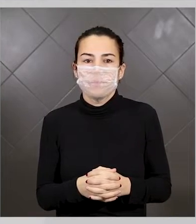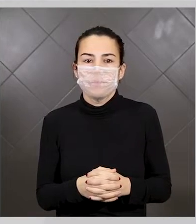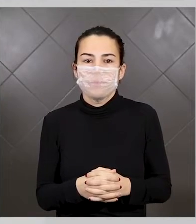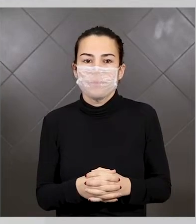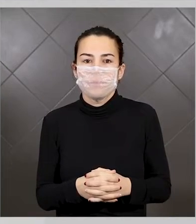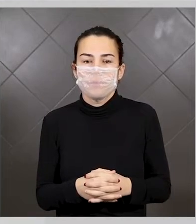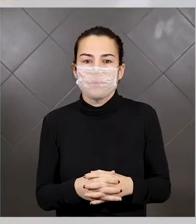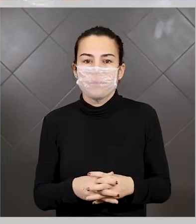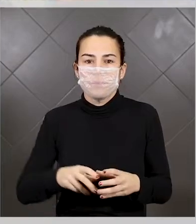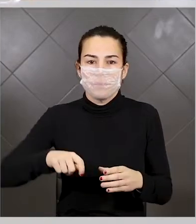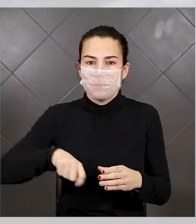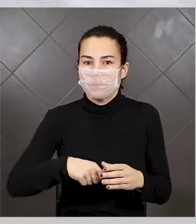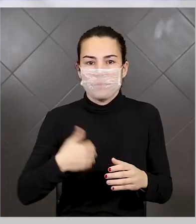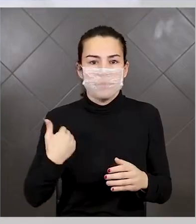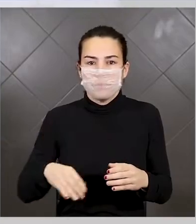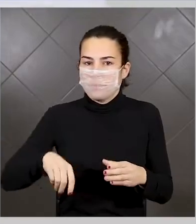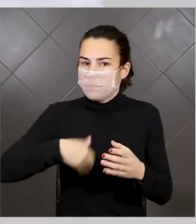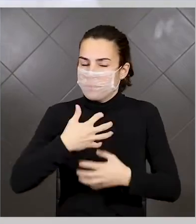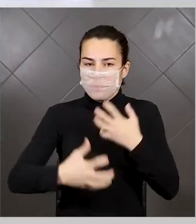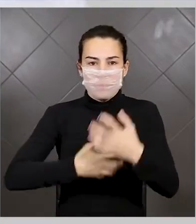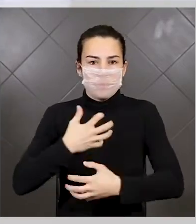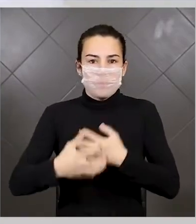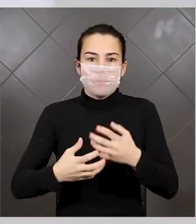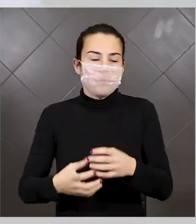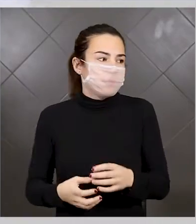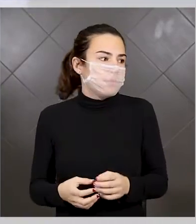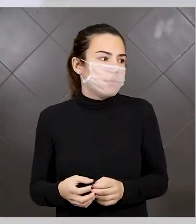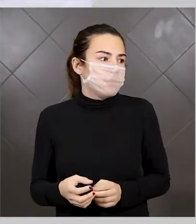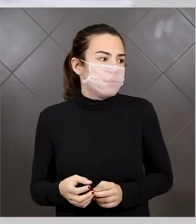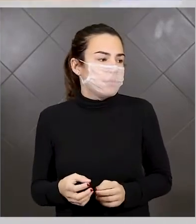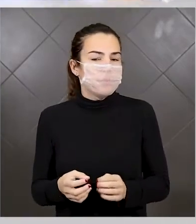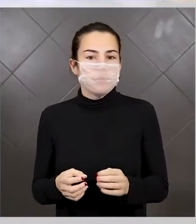Una vegada ho tenim mesclat, el que farem serà abocar-ho.